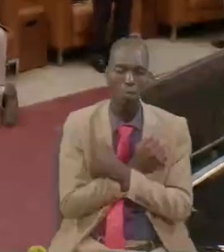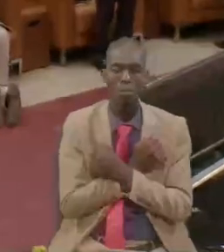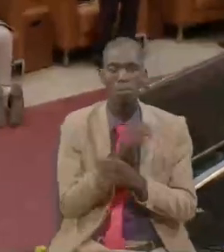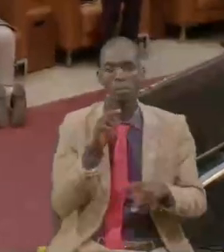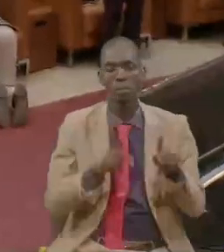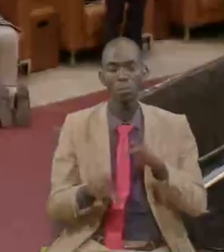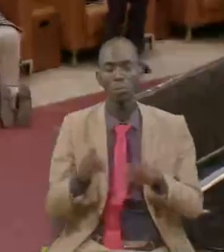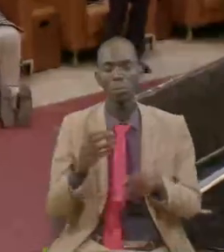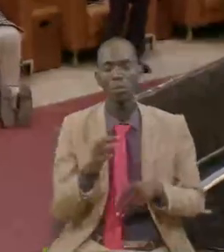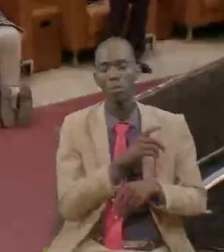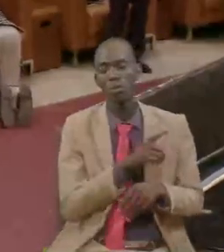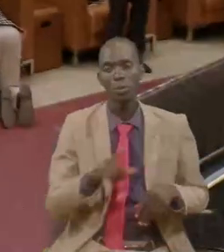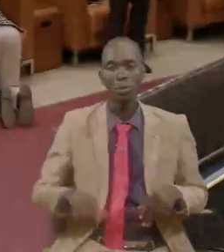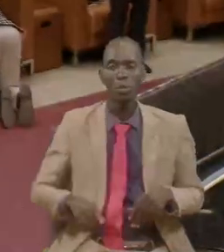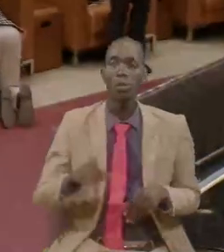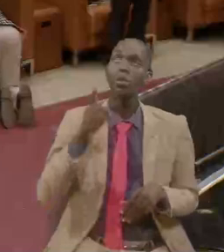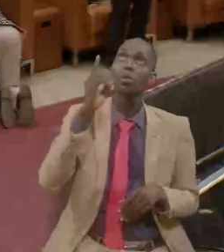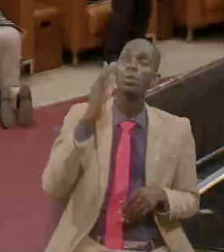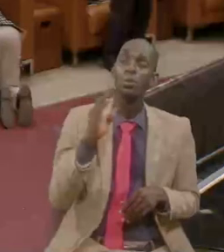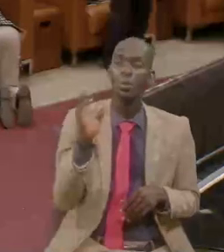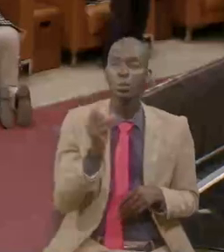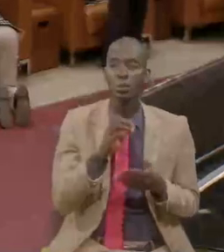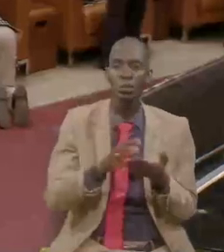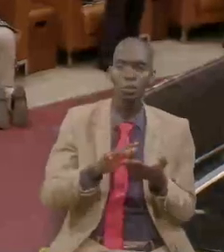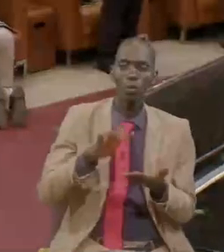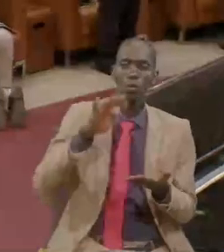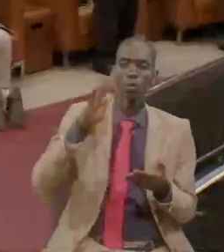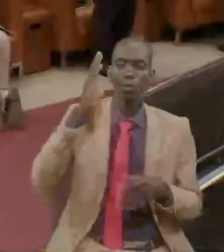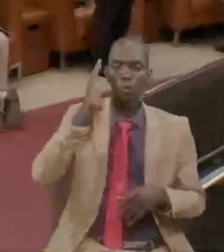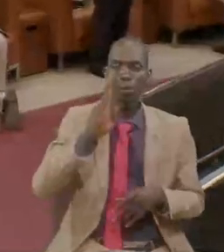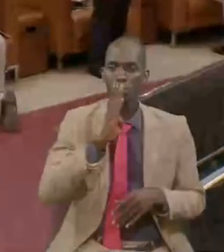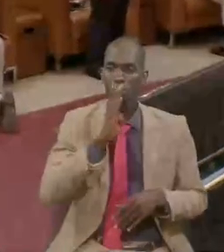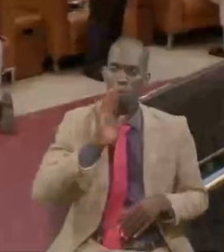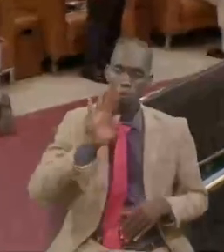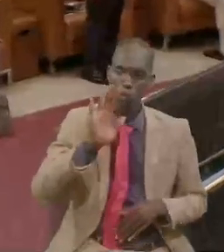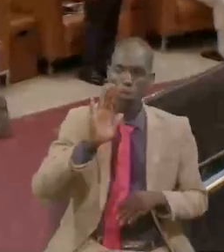un bien-aimé dans le Seigneur, la gloire de Dieu doit être votre